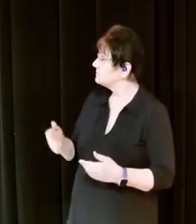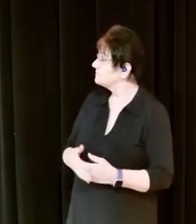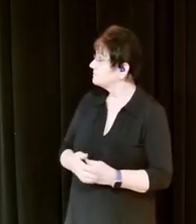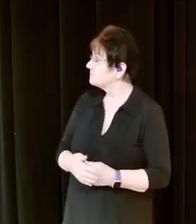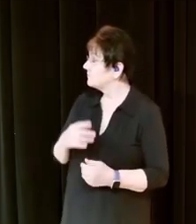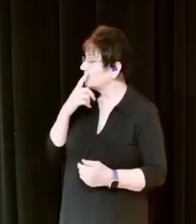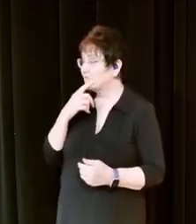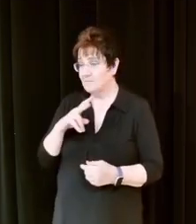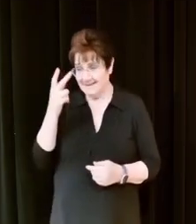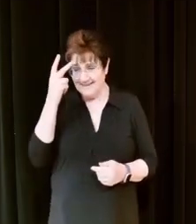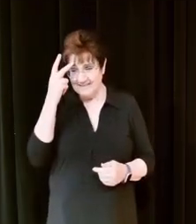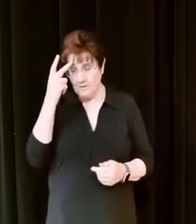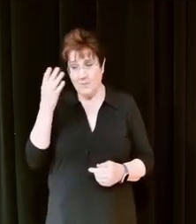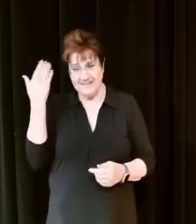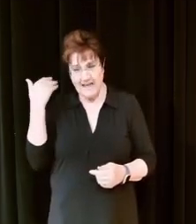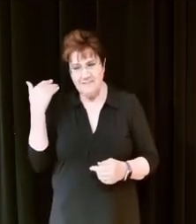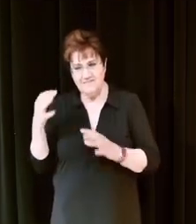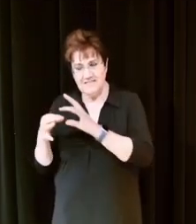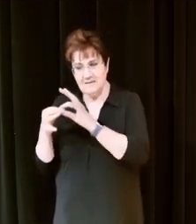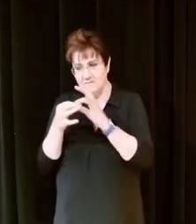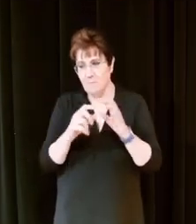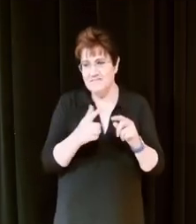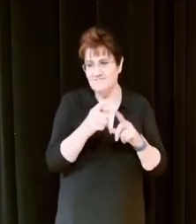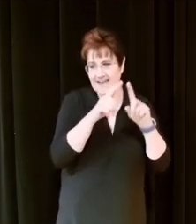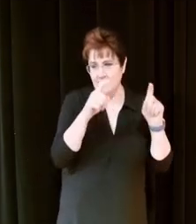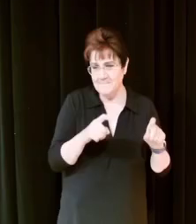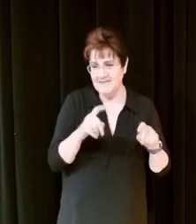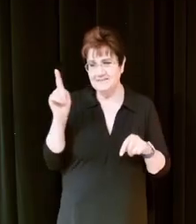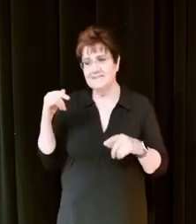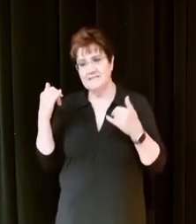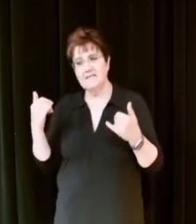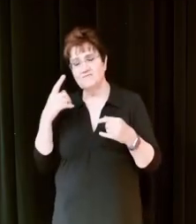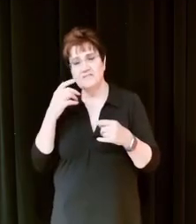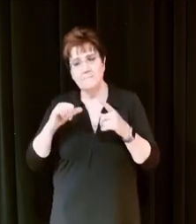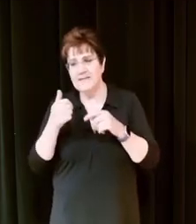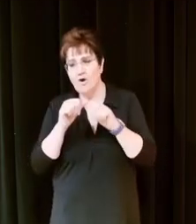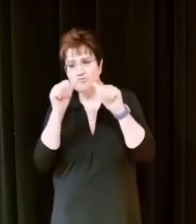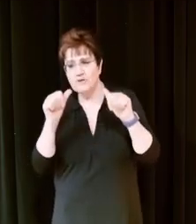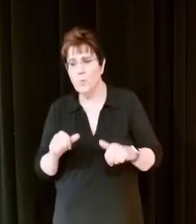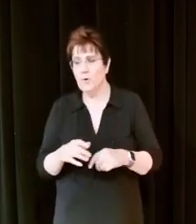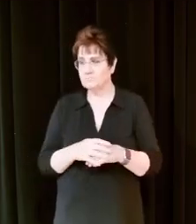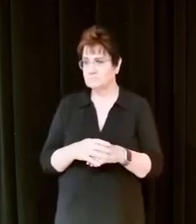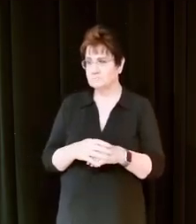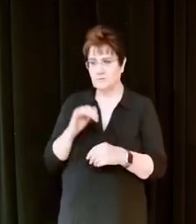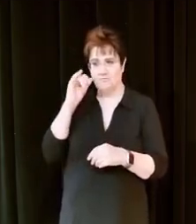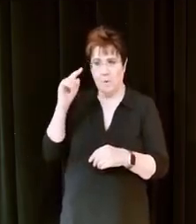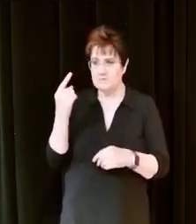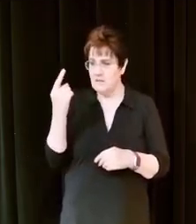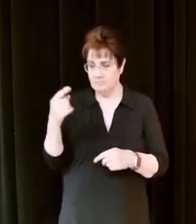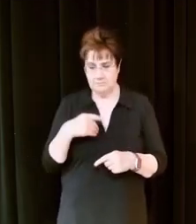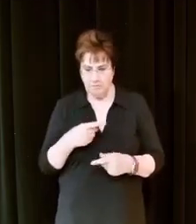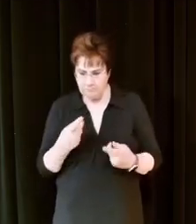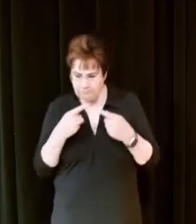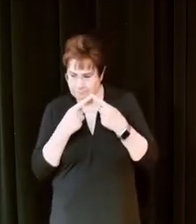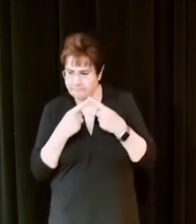Wenn Sie sich erinnern, es knüpft wieder ein bisschen an das zweite Bild an, es taucht wieder was Figuratives auf. Sie hat auch gesagt, komisch, keine Ahnung, was habe ich da